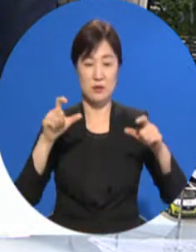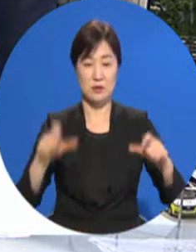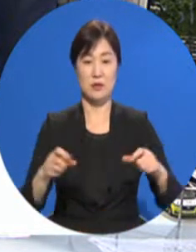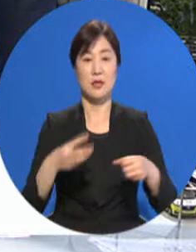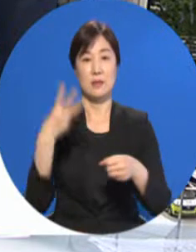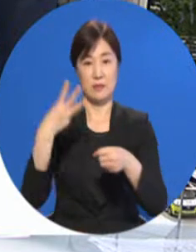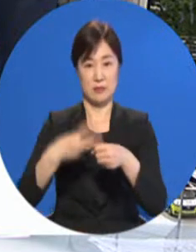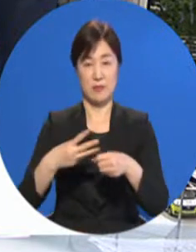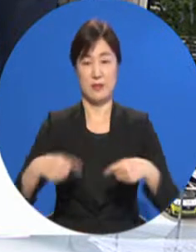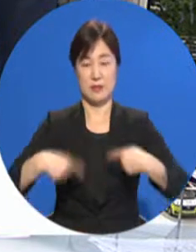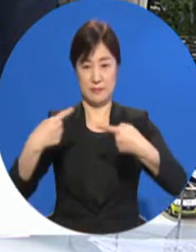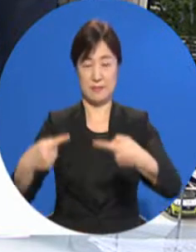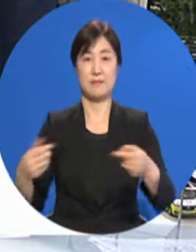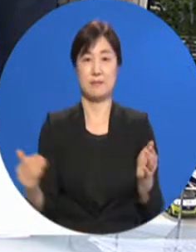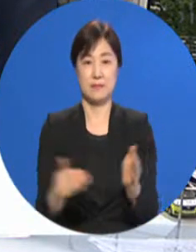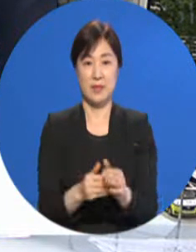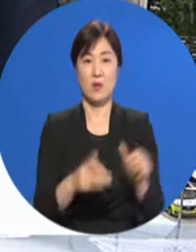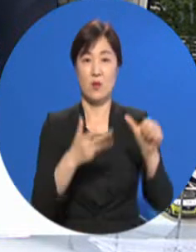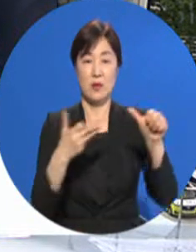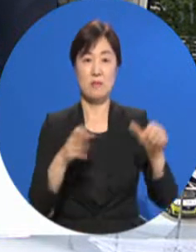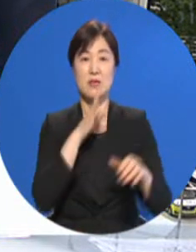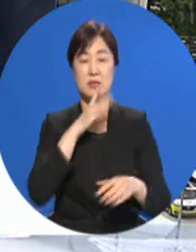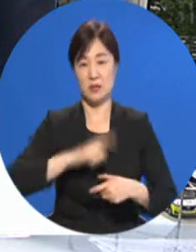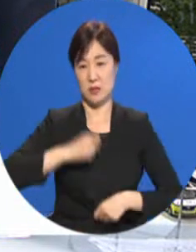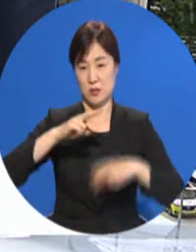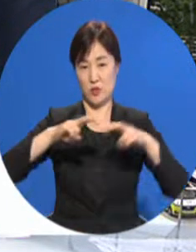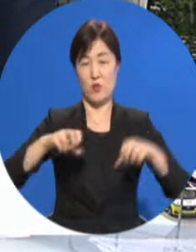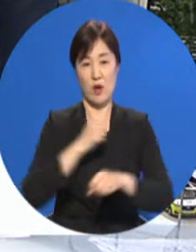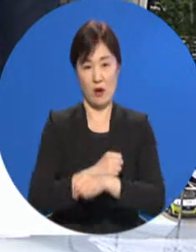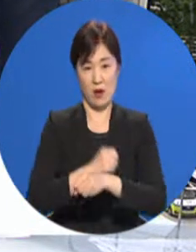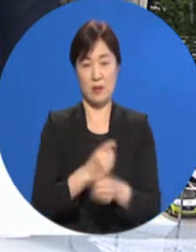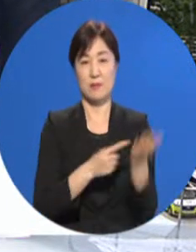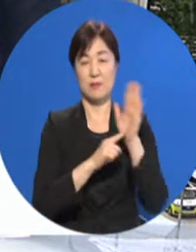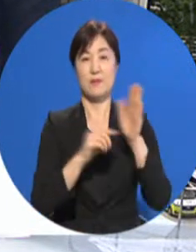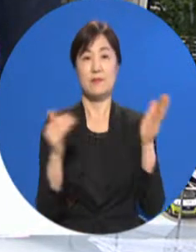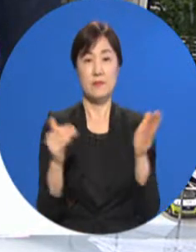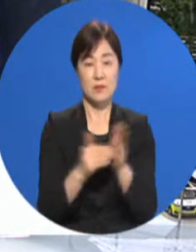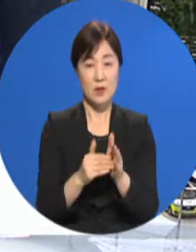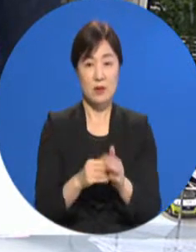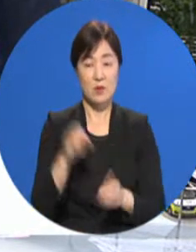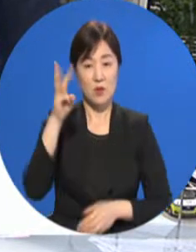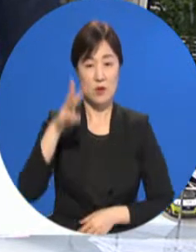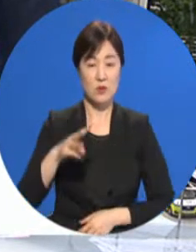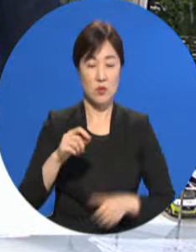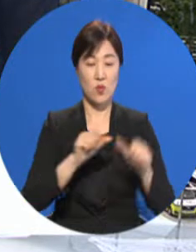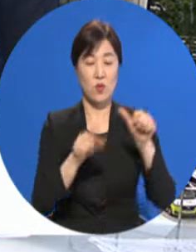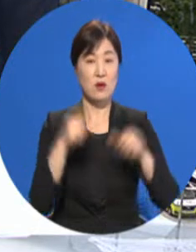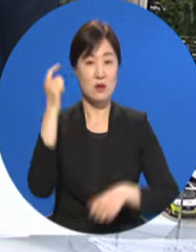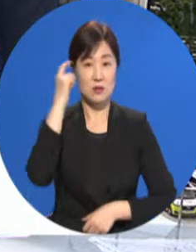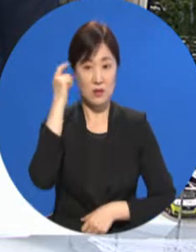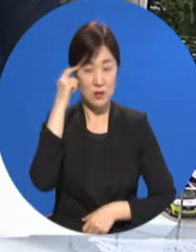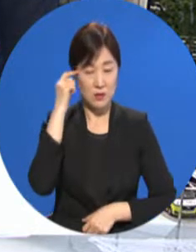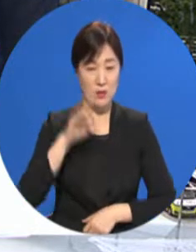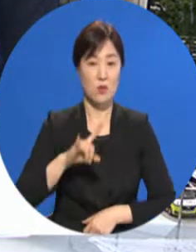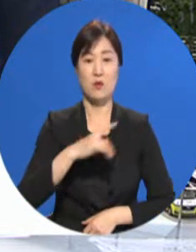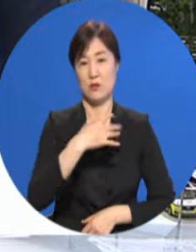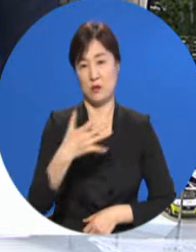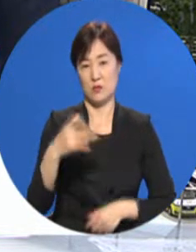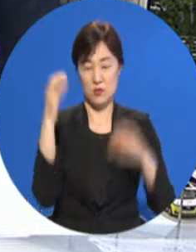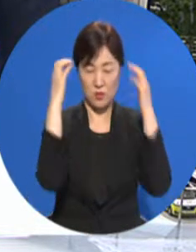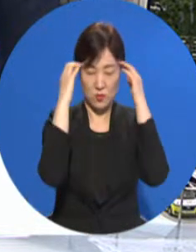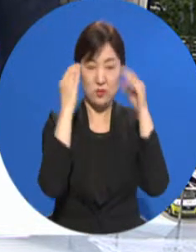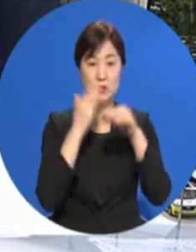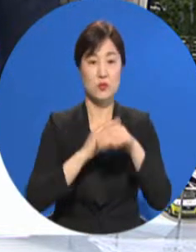남아있는 5.18의 진실을 규명하겠다는 강한 의지를 전했습니다. 또 광주의 5월 정신이 코로나19로 고통받은